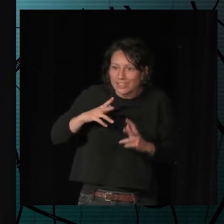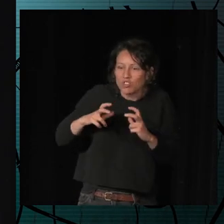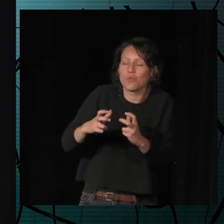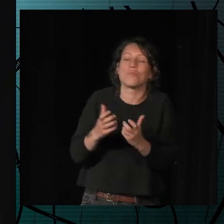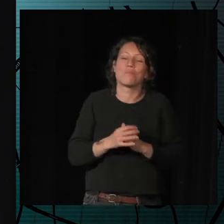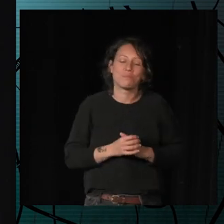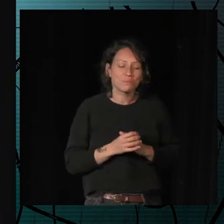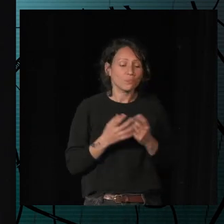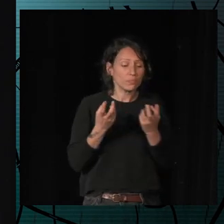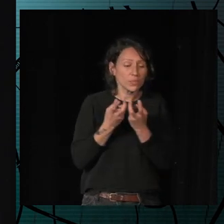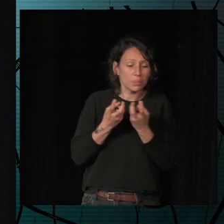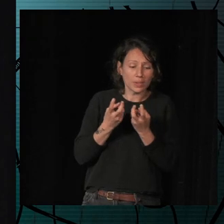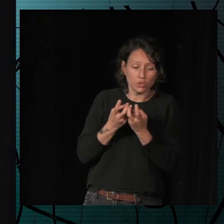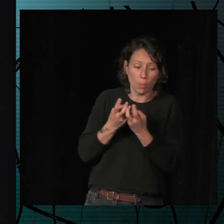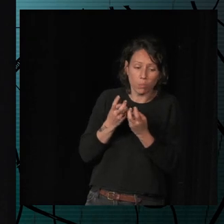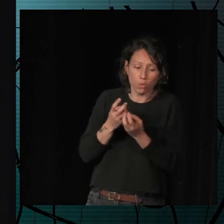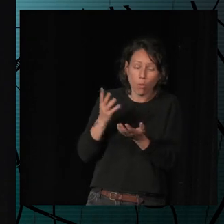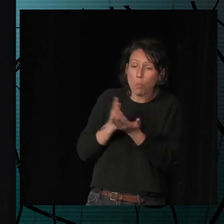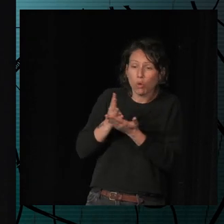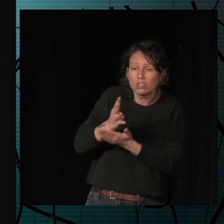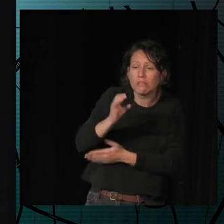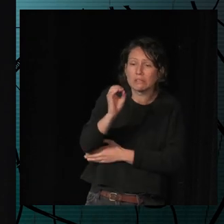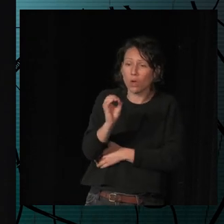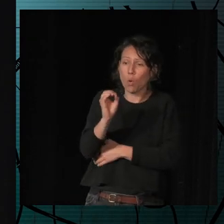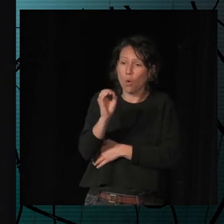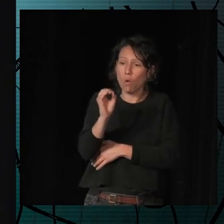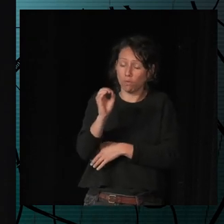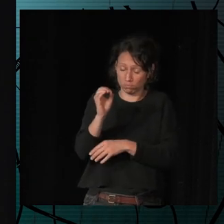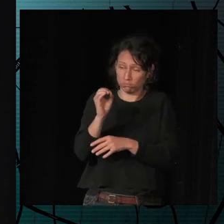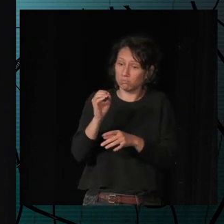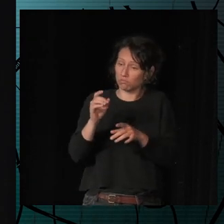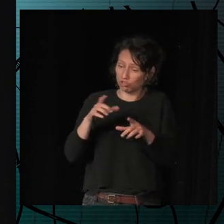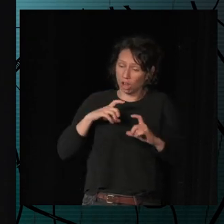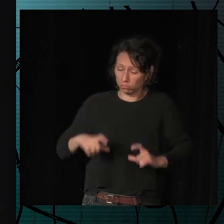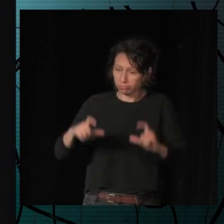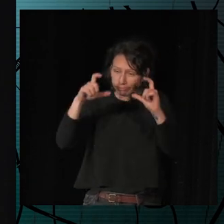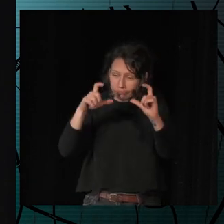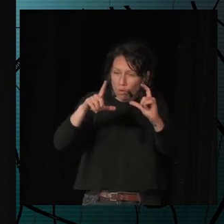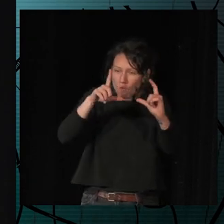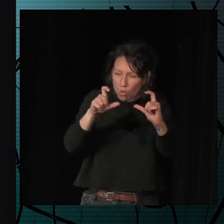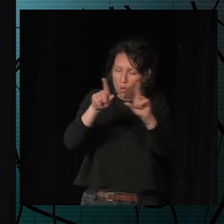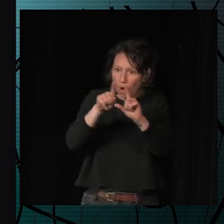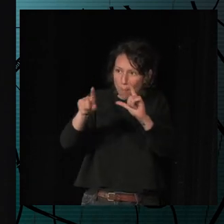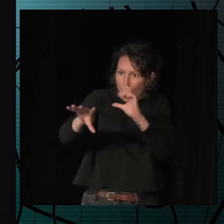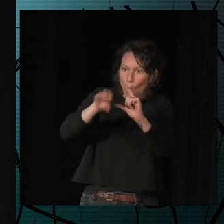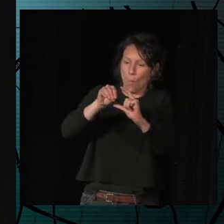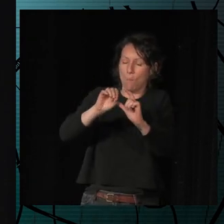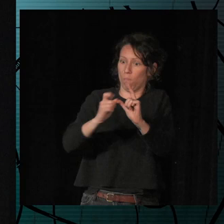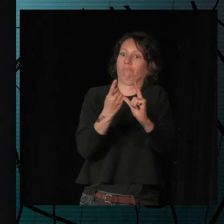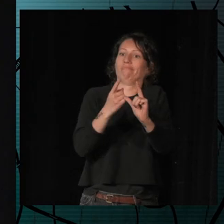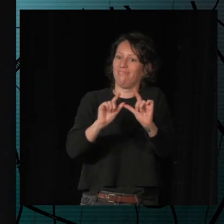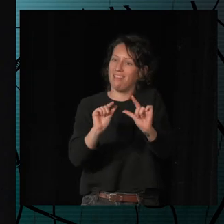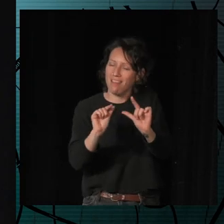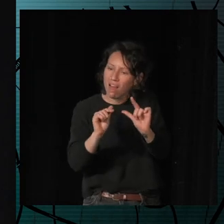d'horreur où on a on incarne une jeune femme avec un appareil photo qui qui cap qui doit attraper des des des des spectres et et j'avais vraiment cette